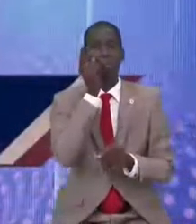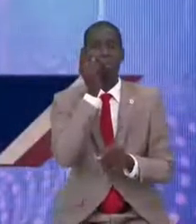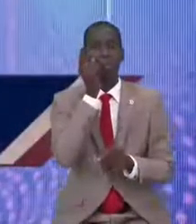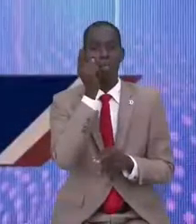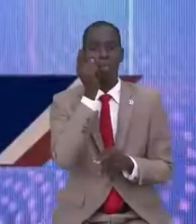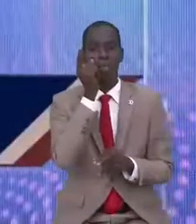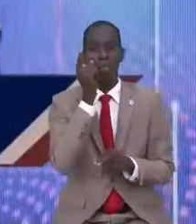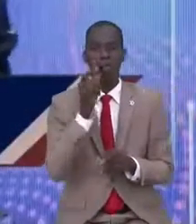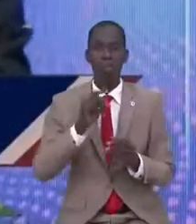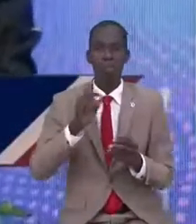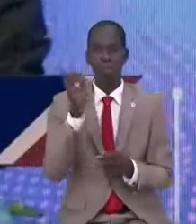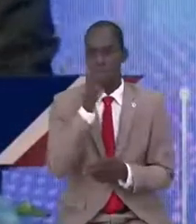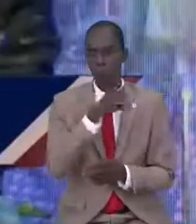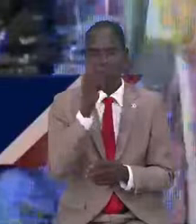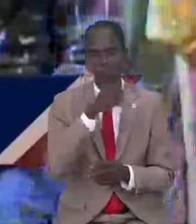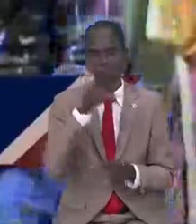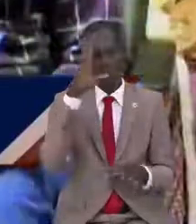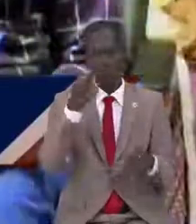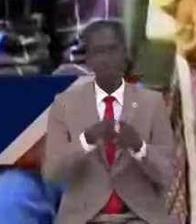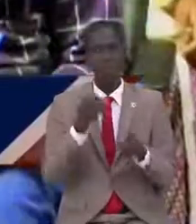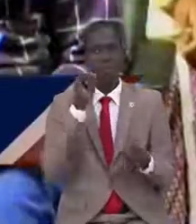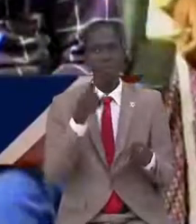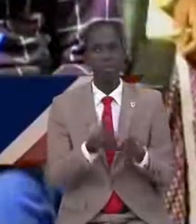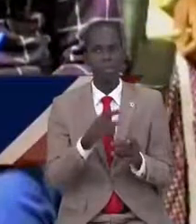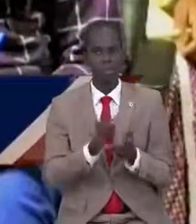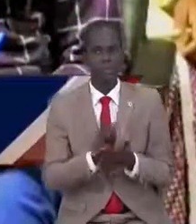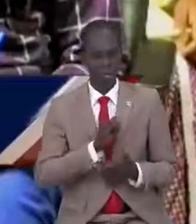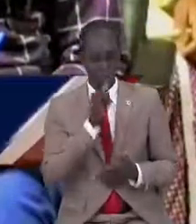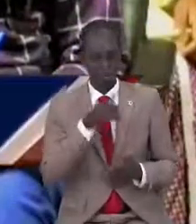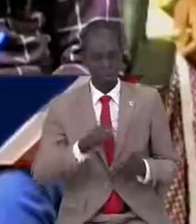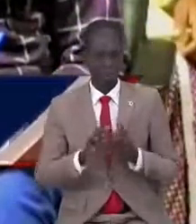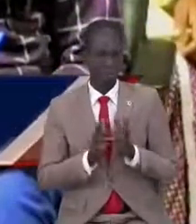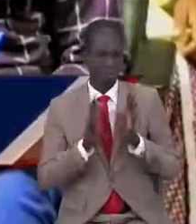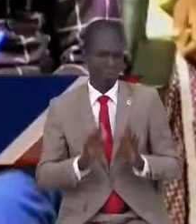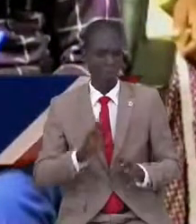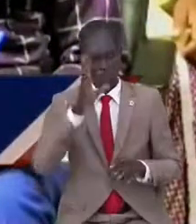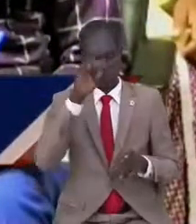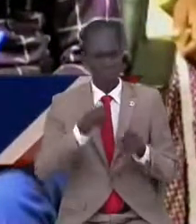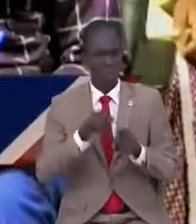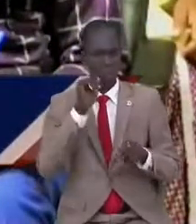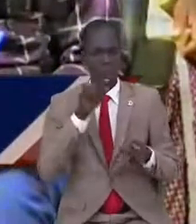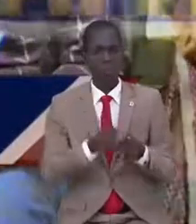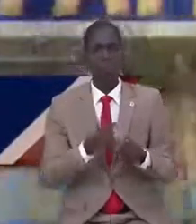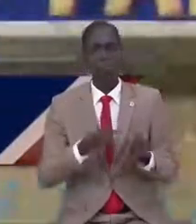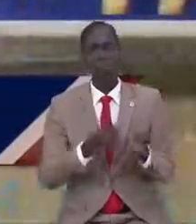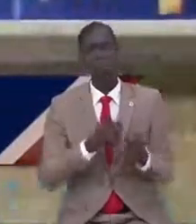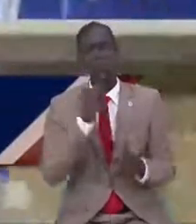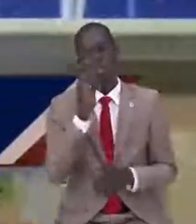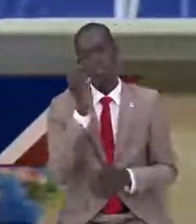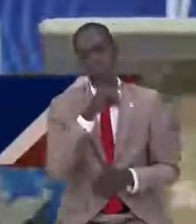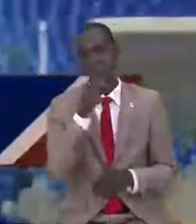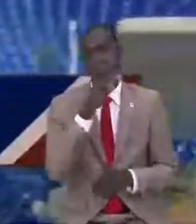Réveillez les faux frères. Et que je suis encore frère. Je suis encore une sœur. Mais vous voyez, vous savez